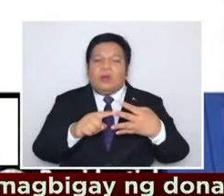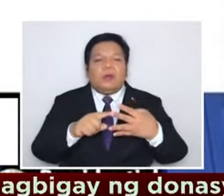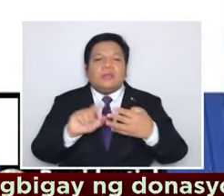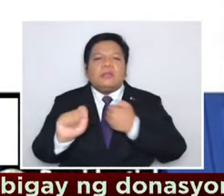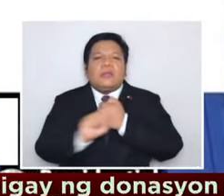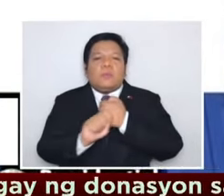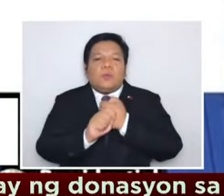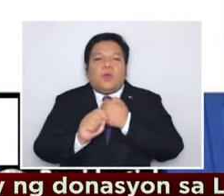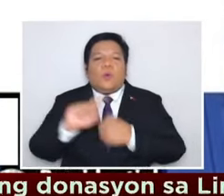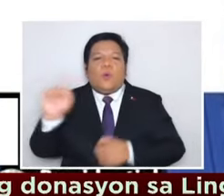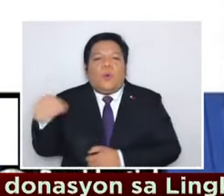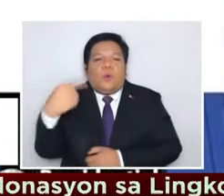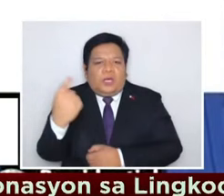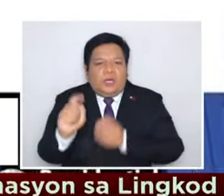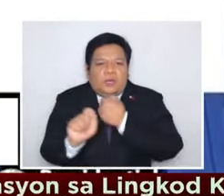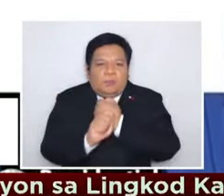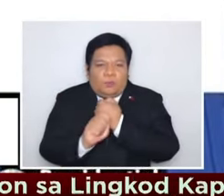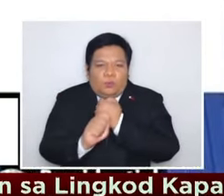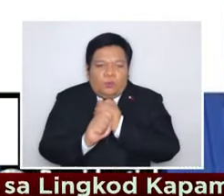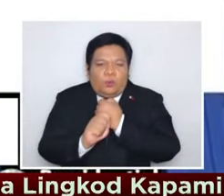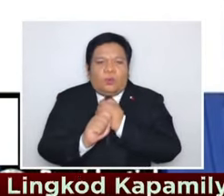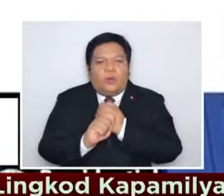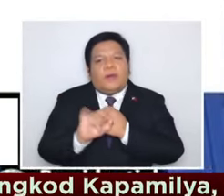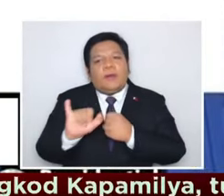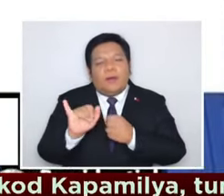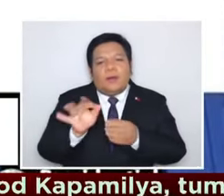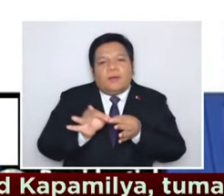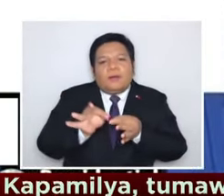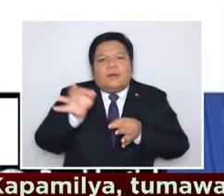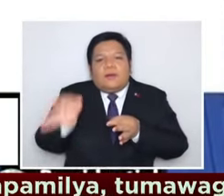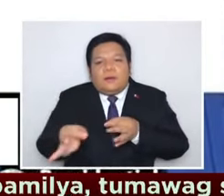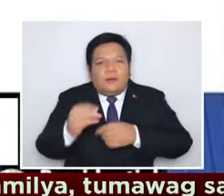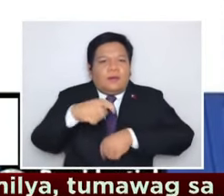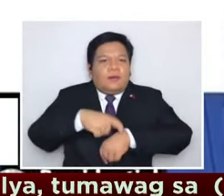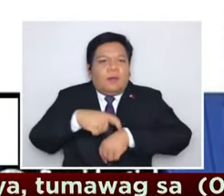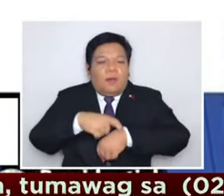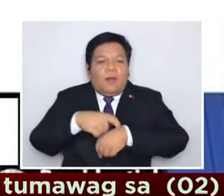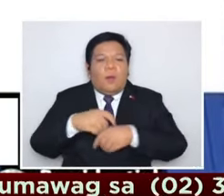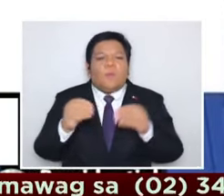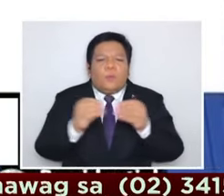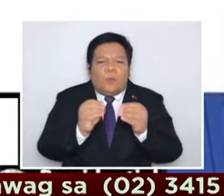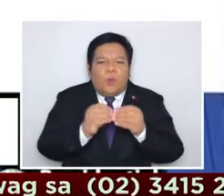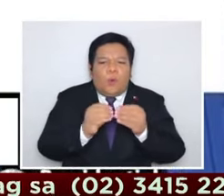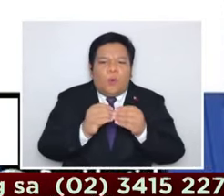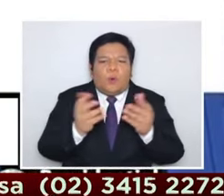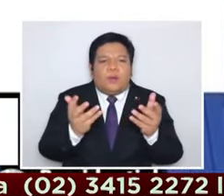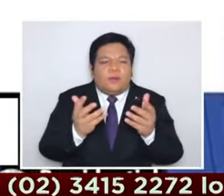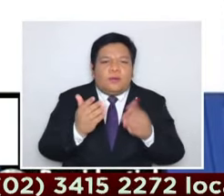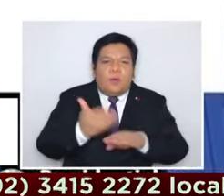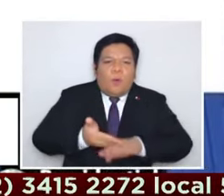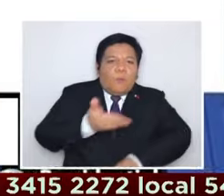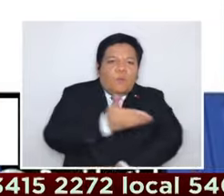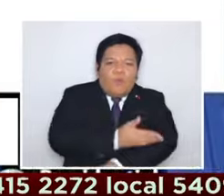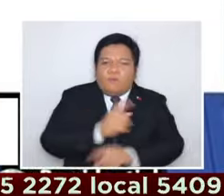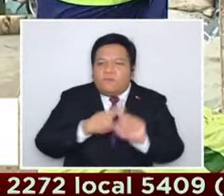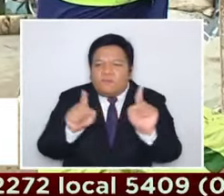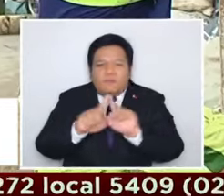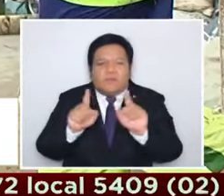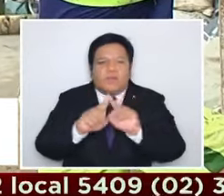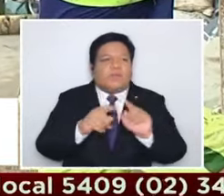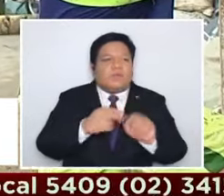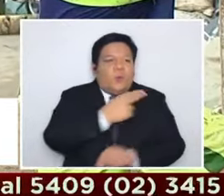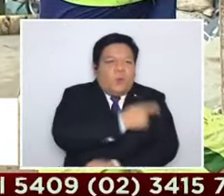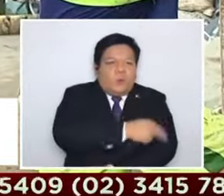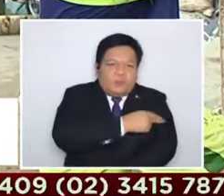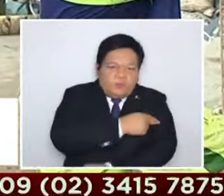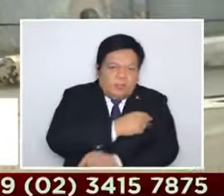temporarily and is there to buy us time para po lalo pa natin ma-improve ang ating mga public health and critical care capacities.